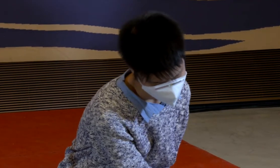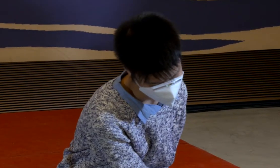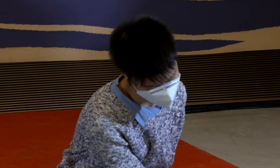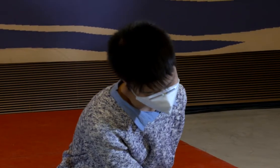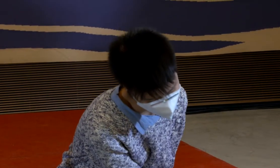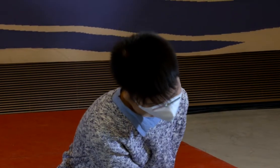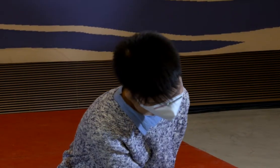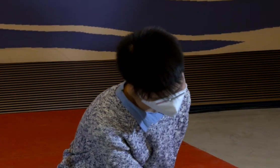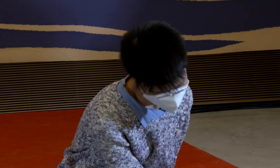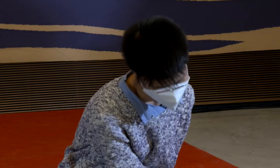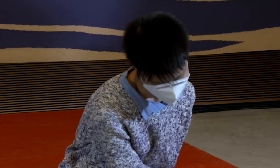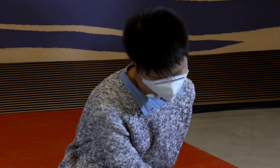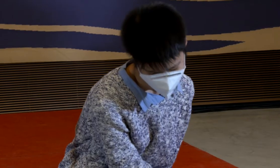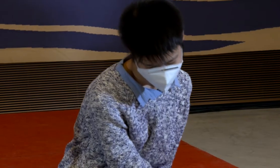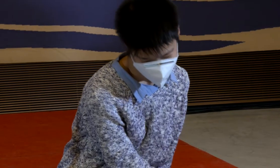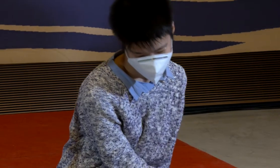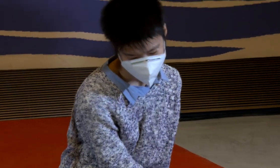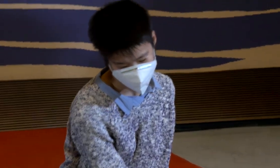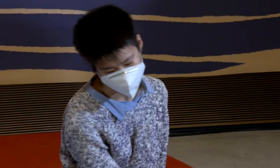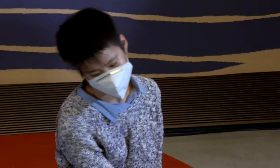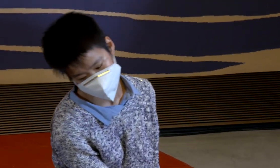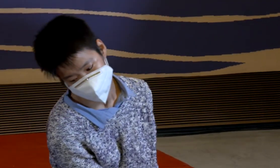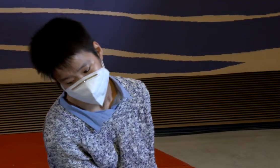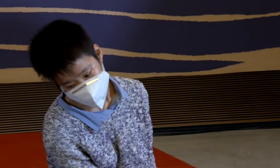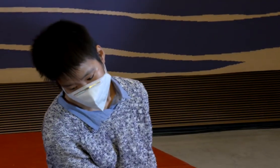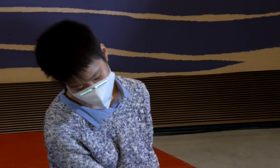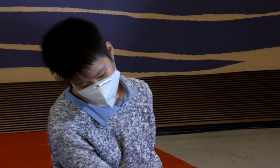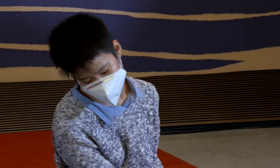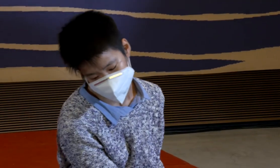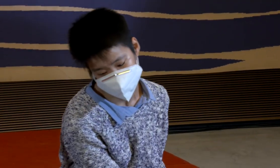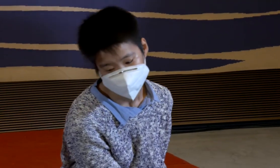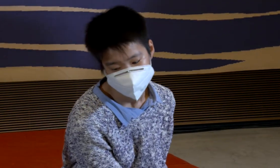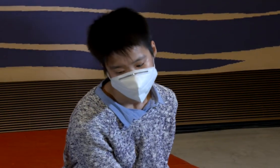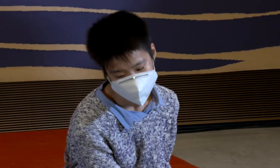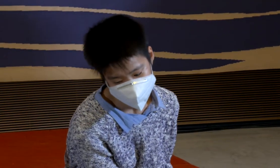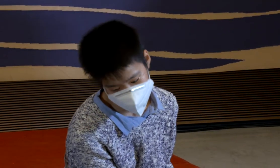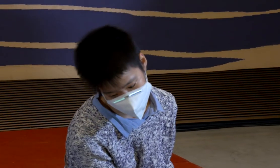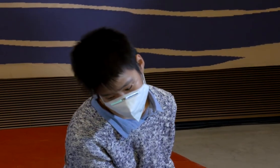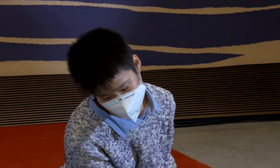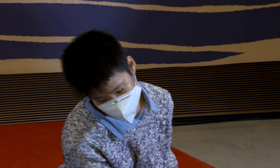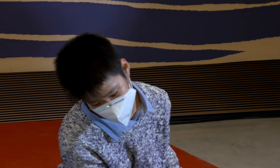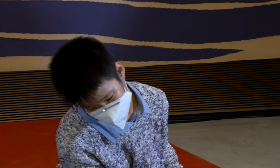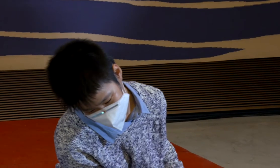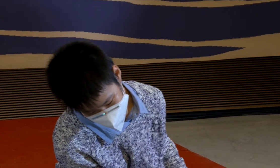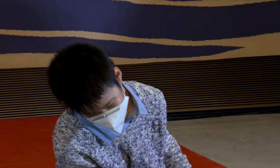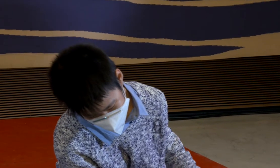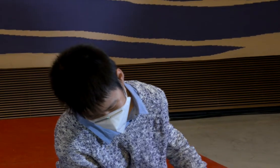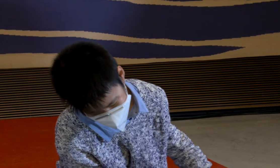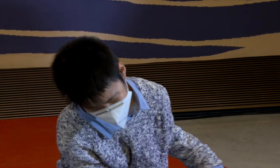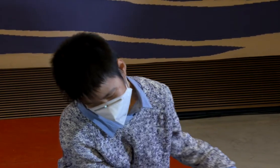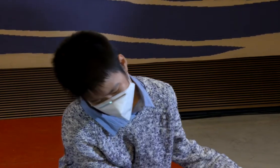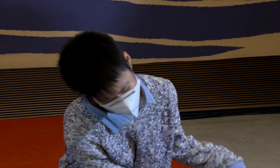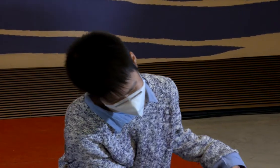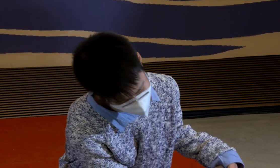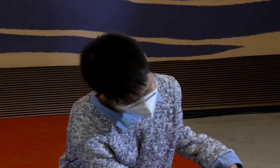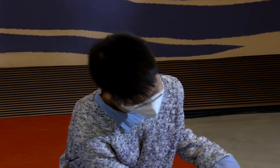corps proposées par le modèle hétérosexuel enferment les corps et appauvrissent leurs horizons. C'est le corps